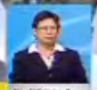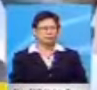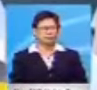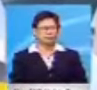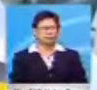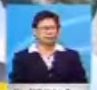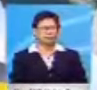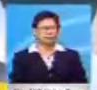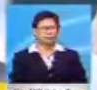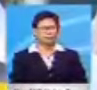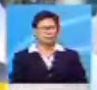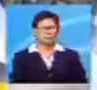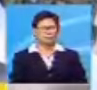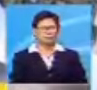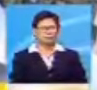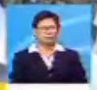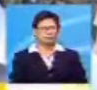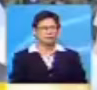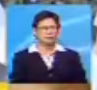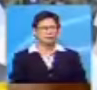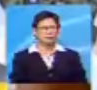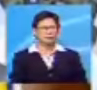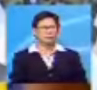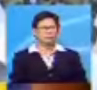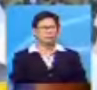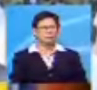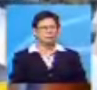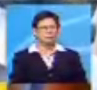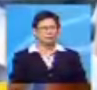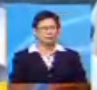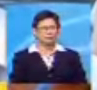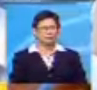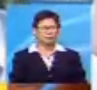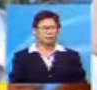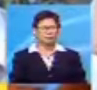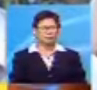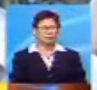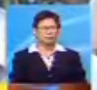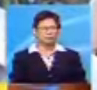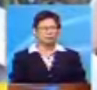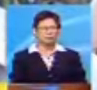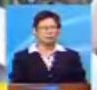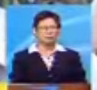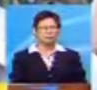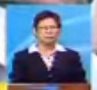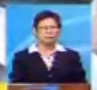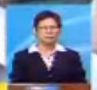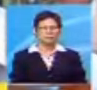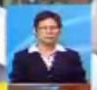weather but think it should be better the weather will be